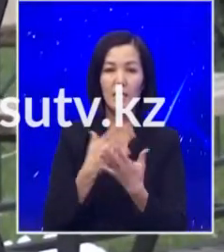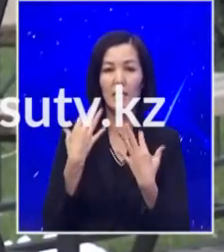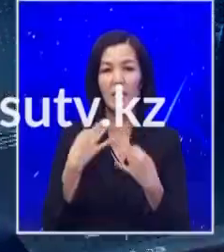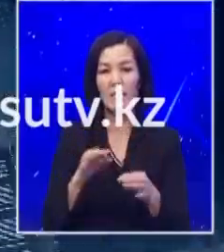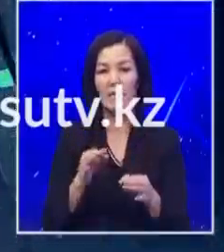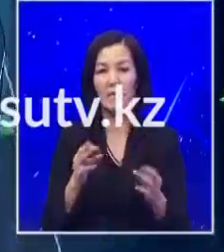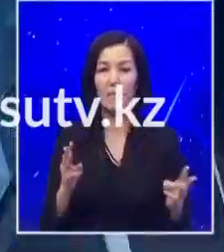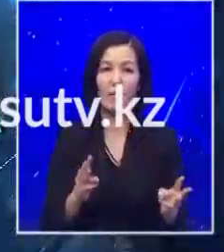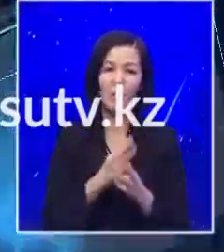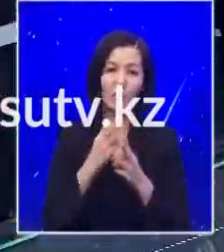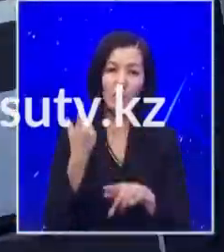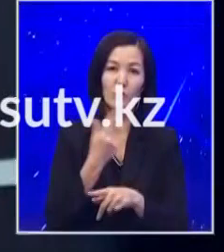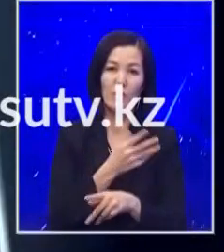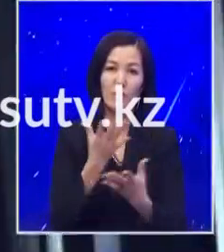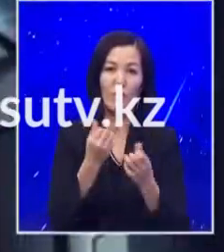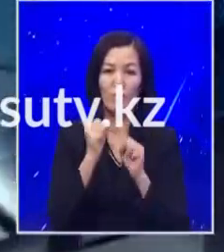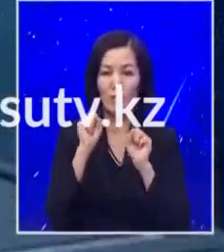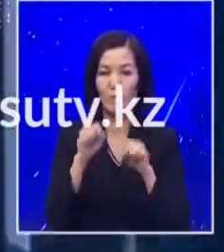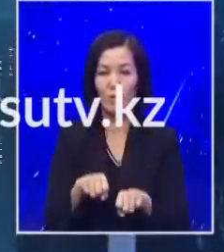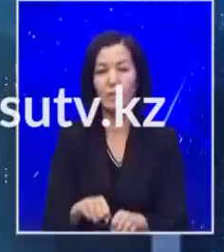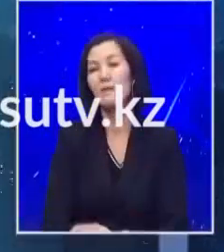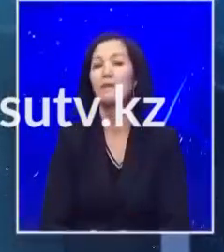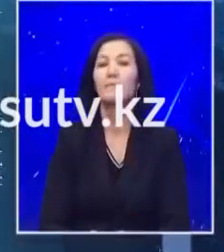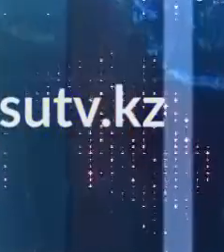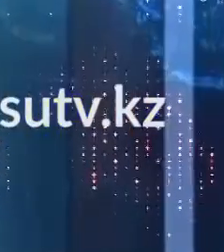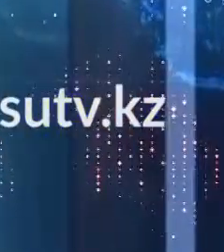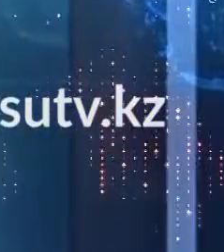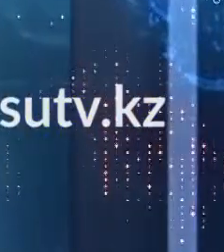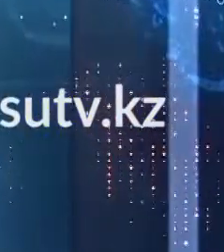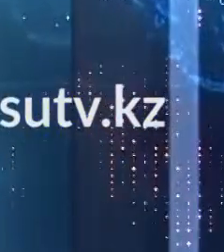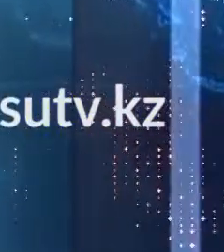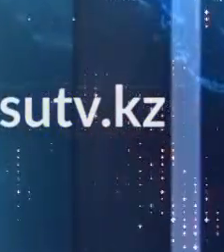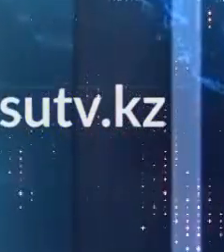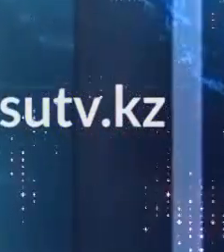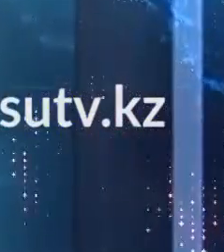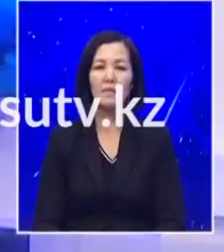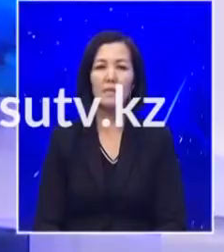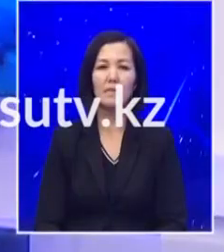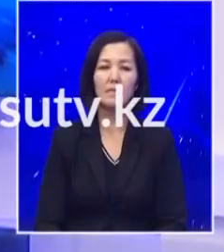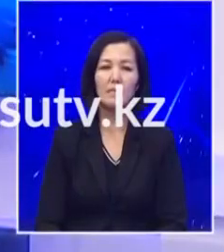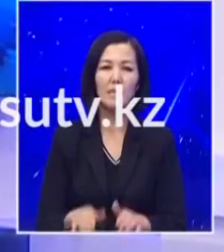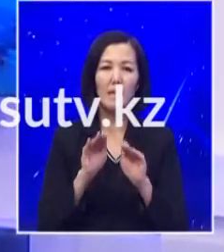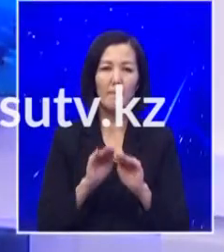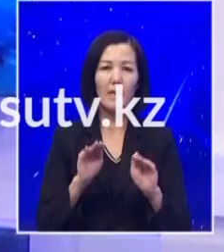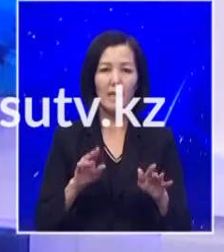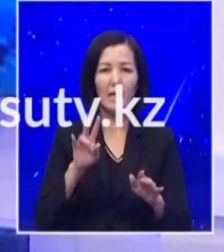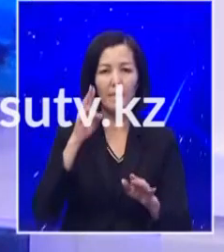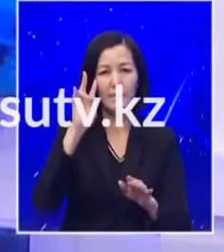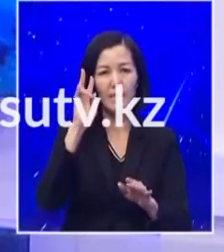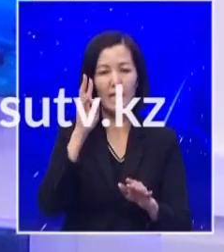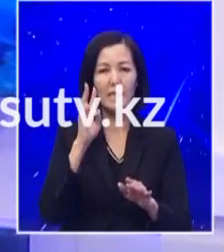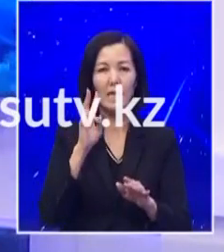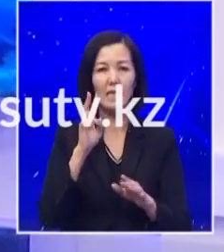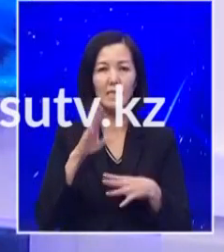түрде. Амина Құдайберген, Ержан Дүйсен, Жетісу арнасы, Талдықорған. Балалар психиатриясы